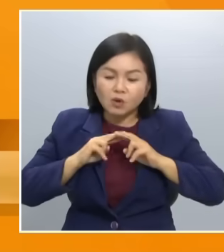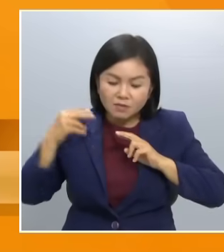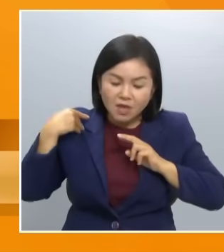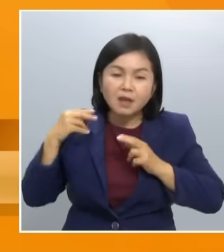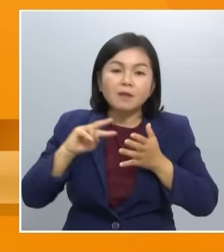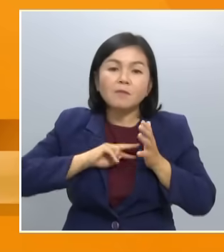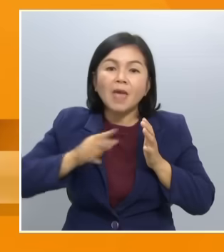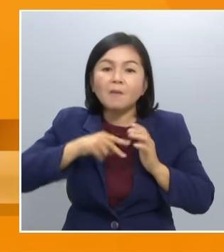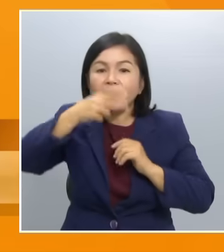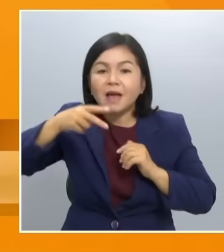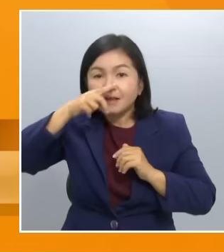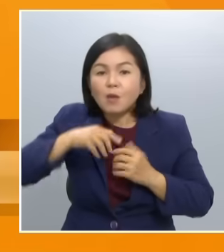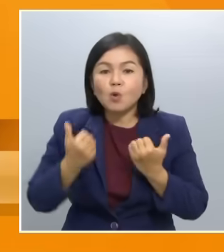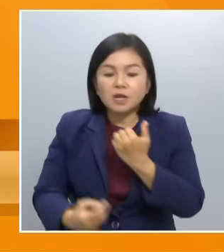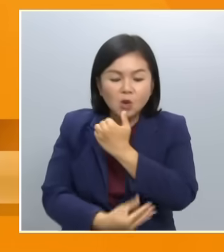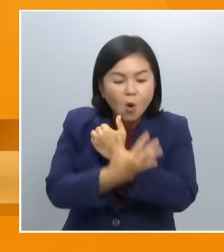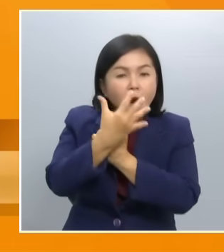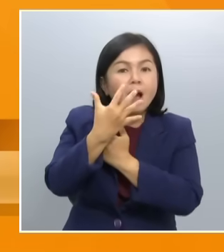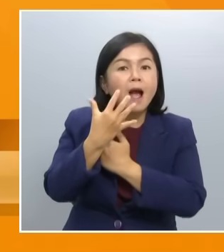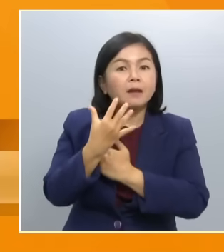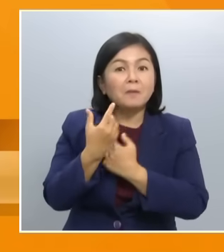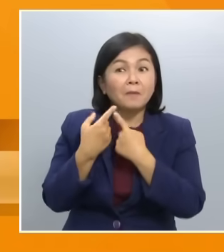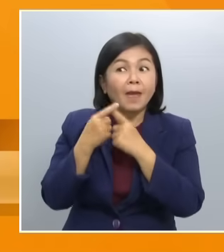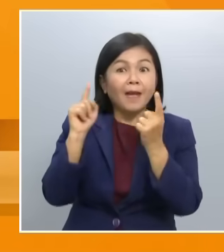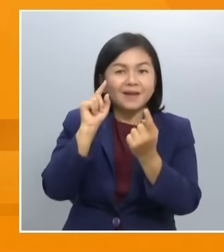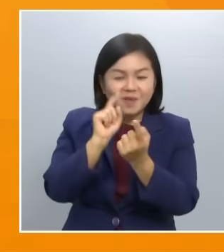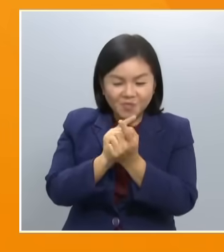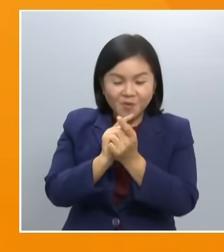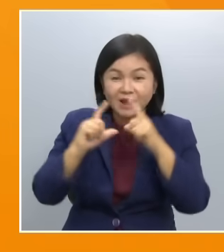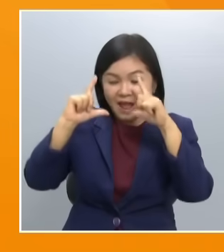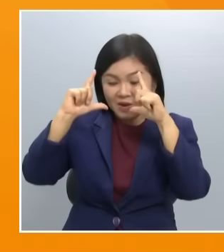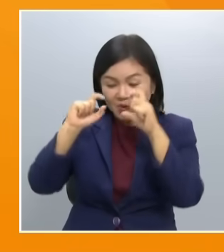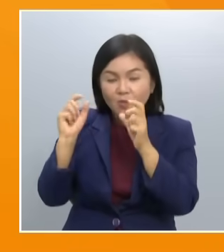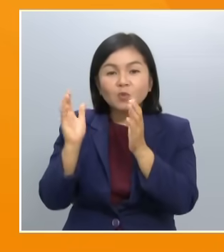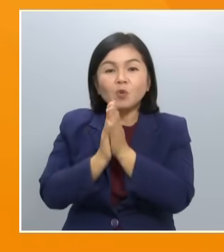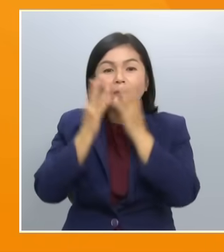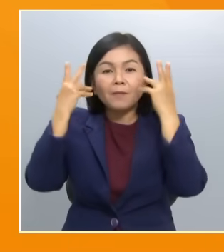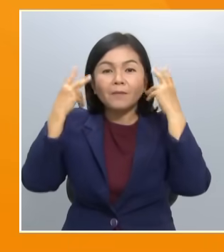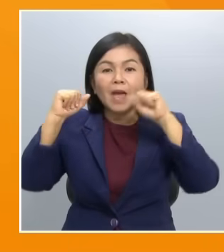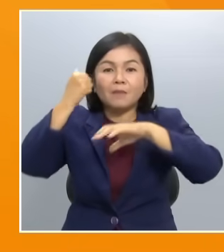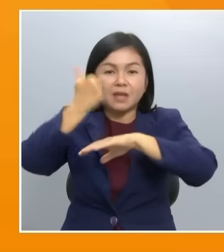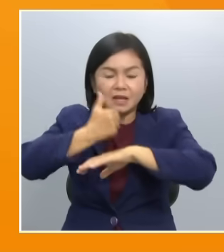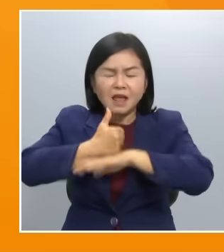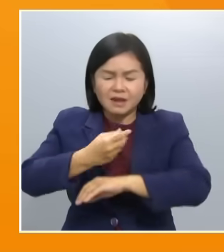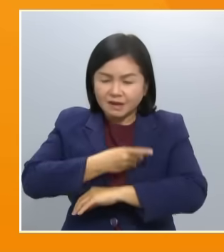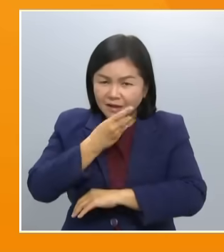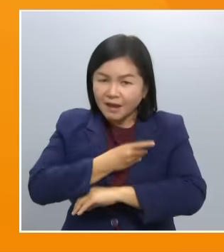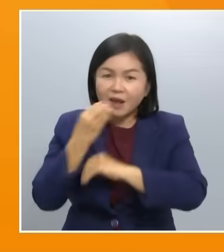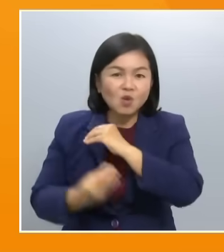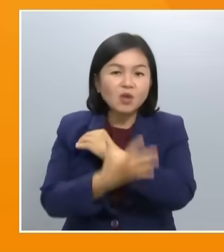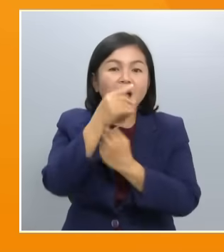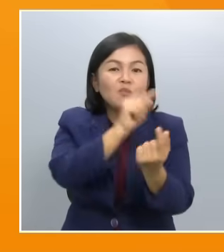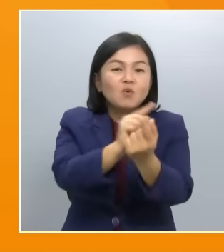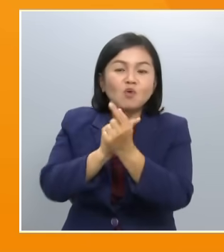ปลเป็นไทยบอกว่าวันนี้มีโอกาสอันน่าเหลือเชื่อได้เซลฟี่กับท่านประธานาธิบดีดีใจที่ได้มีโอกาสพบปะ